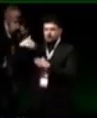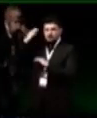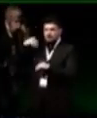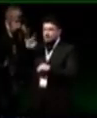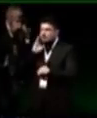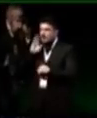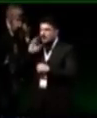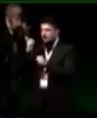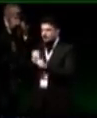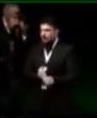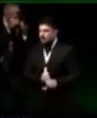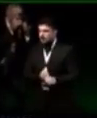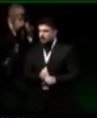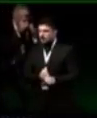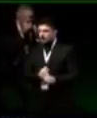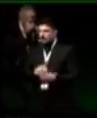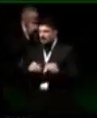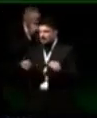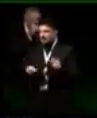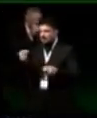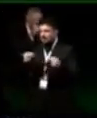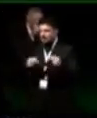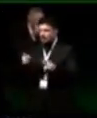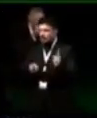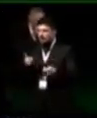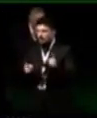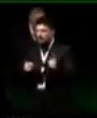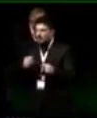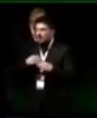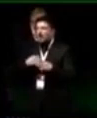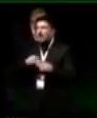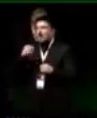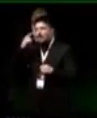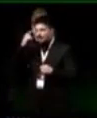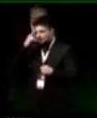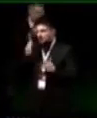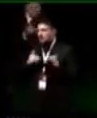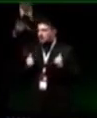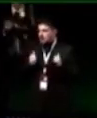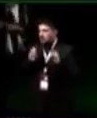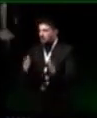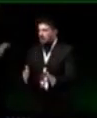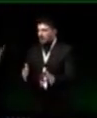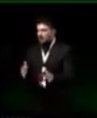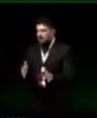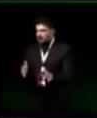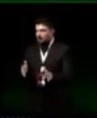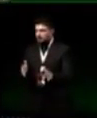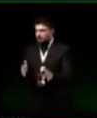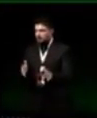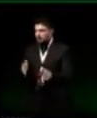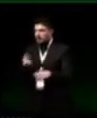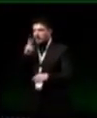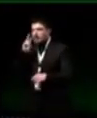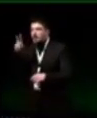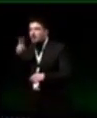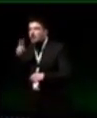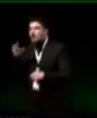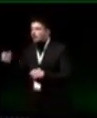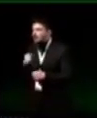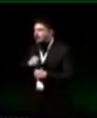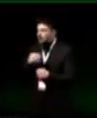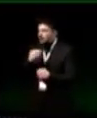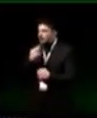grandi statisti della politica? Ebbero l'intelligenza, il coraggio e la lungimiranza di prendere il carbone e l'acciaio.